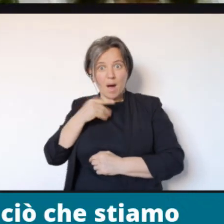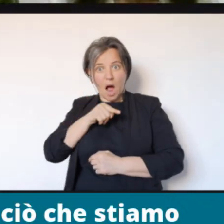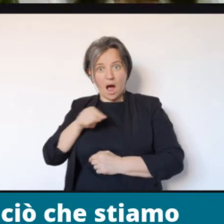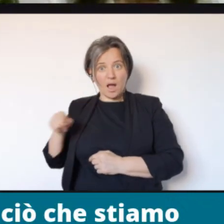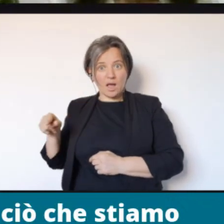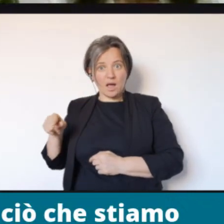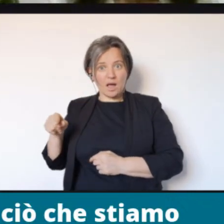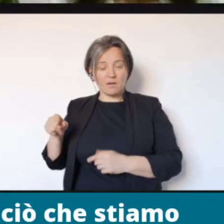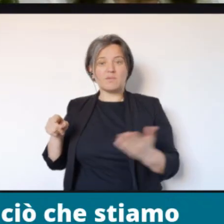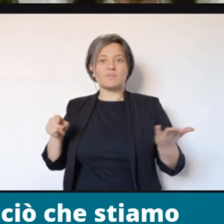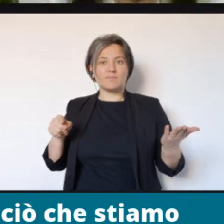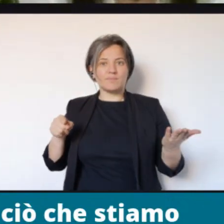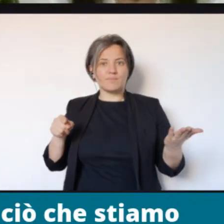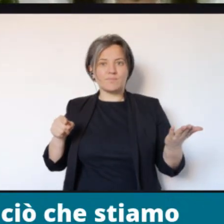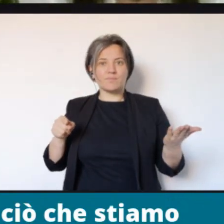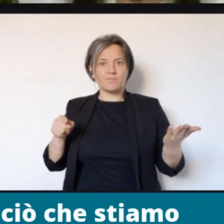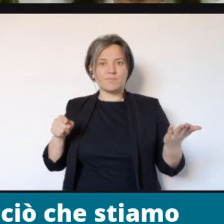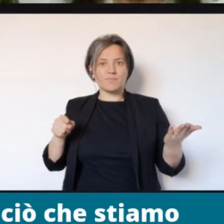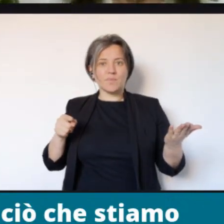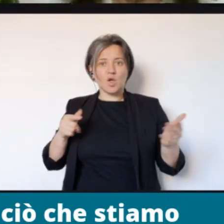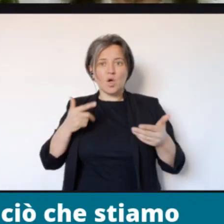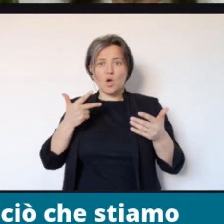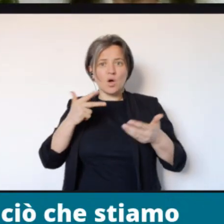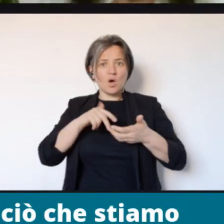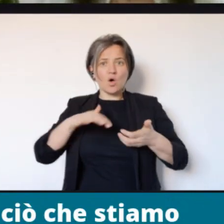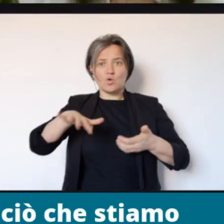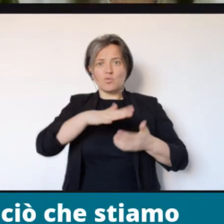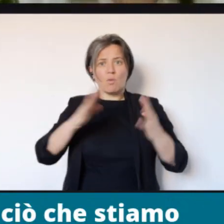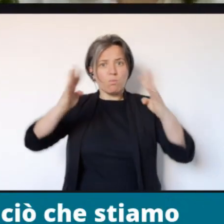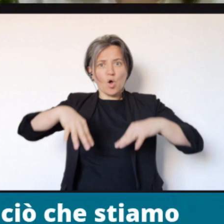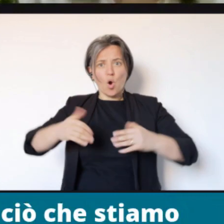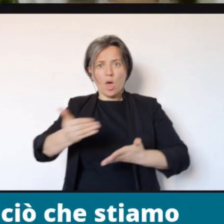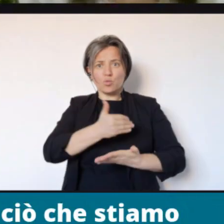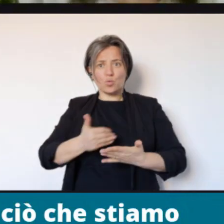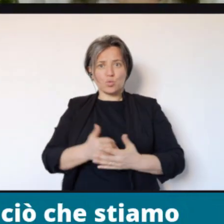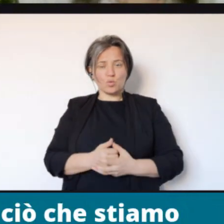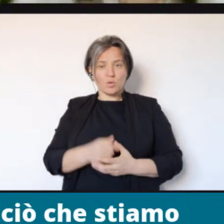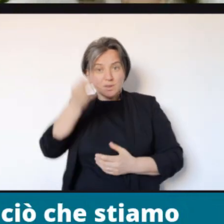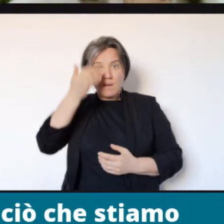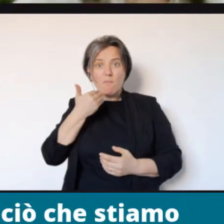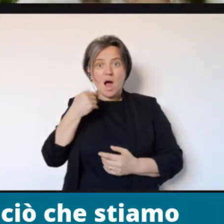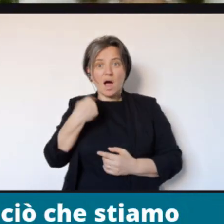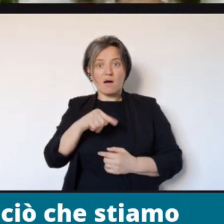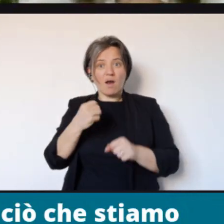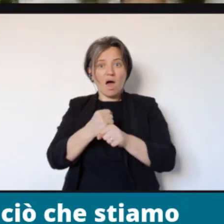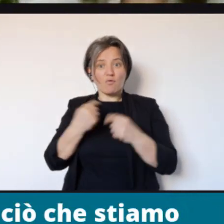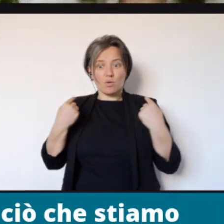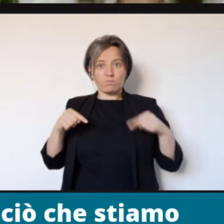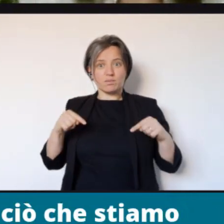non c'erano, sarebbe crollata la nostra società.